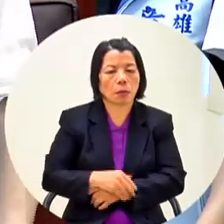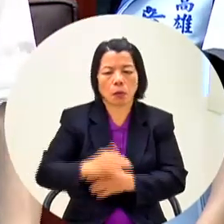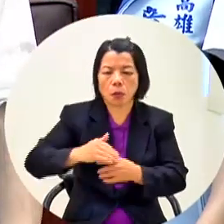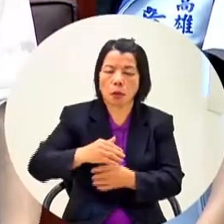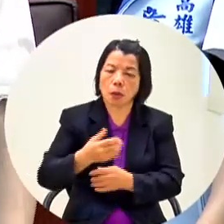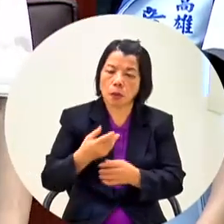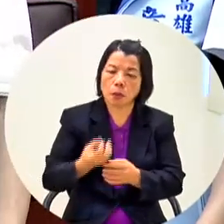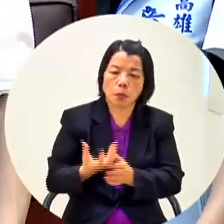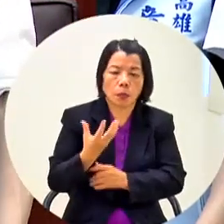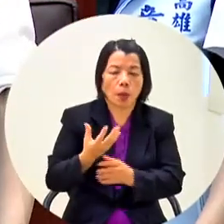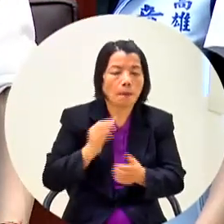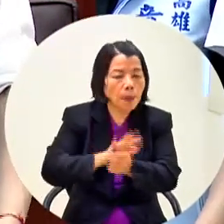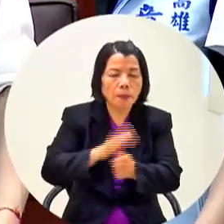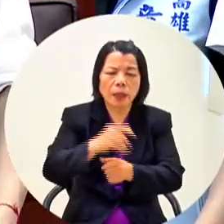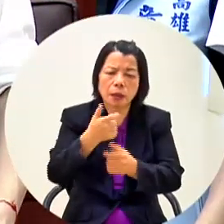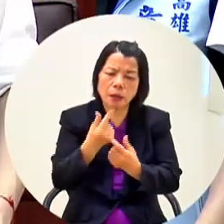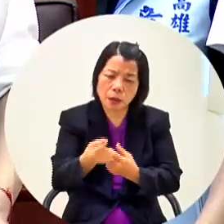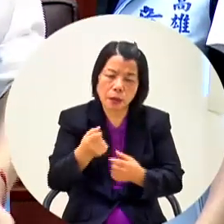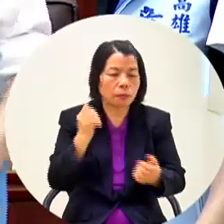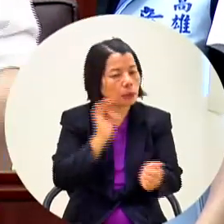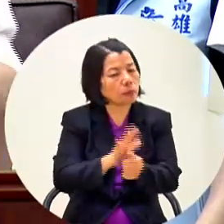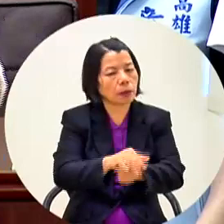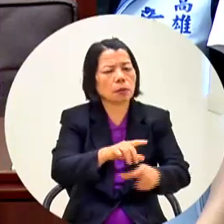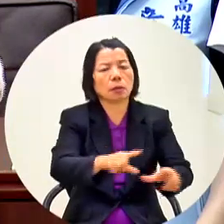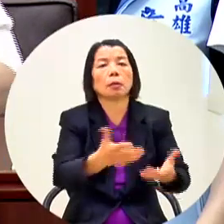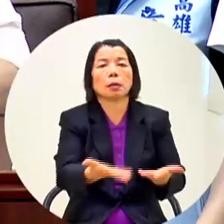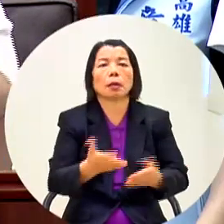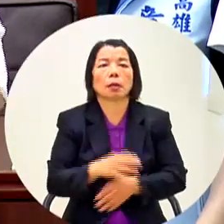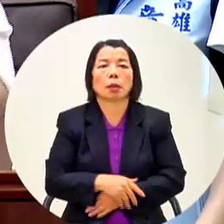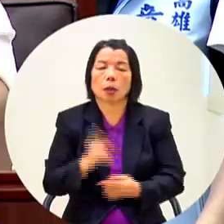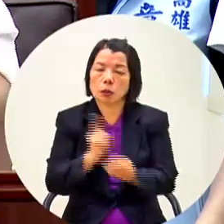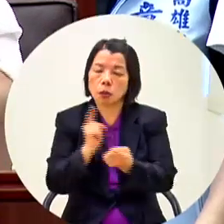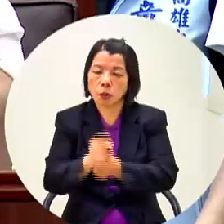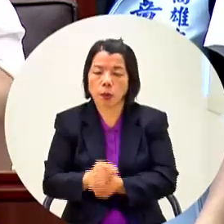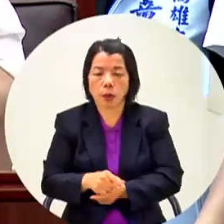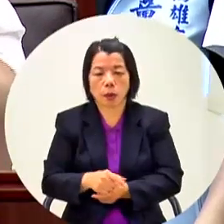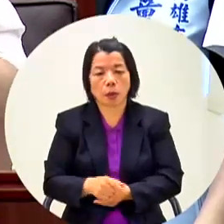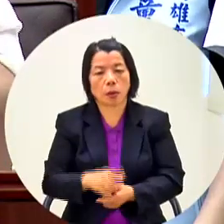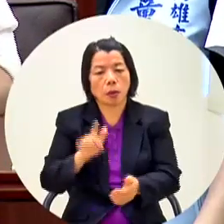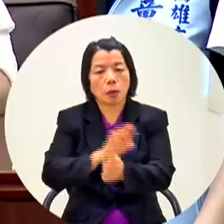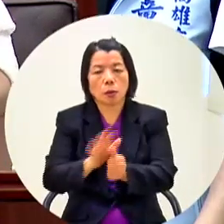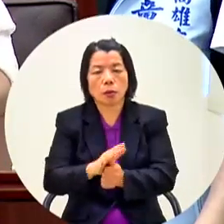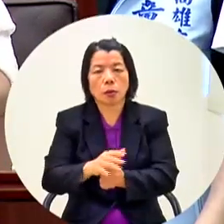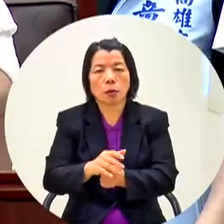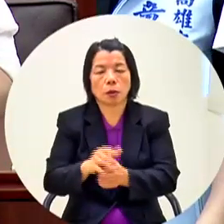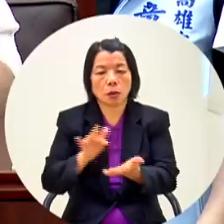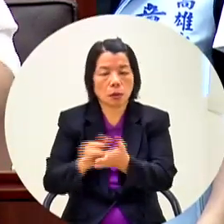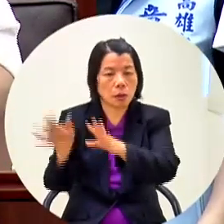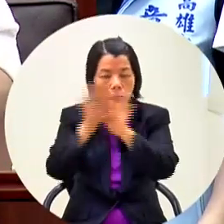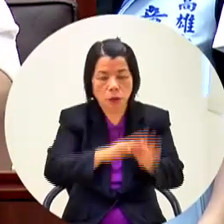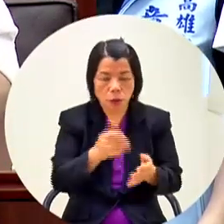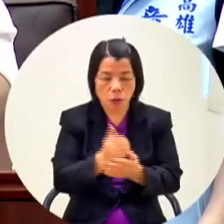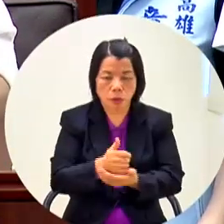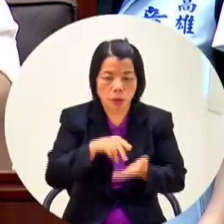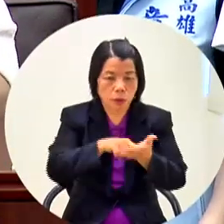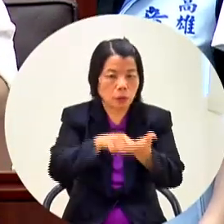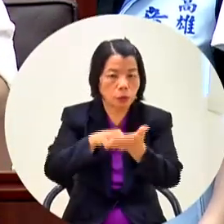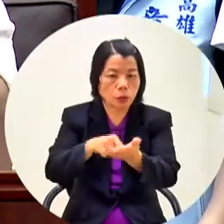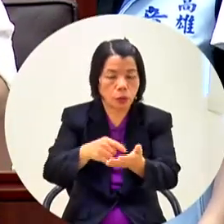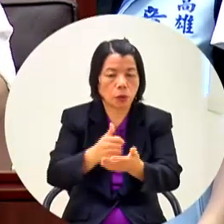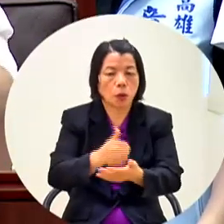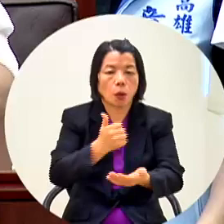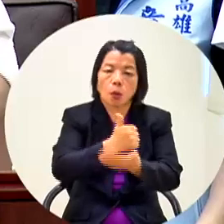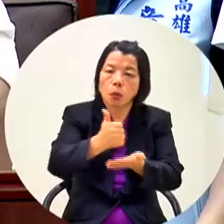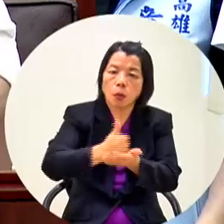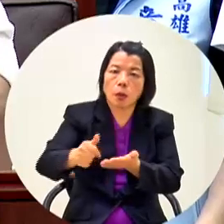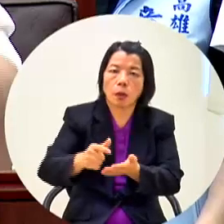重大，所以刚才也跟大家报告，在这么新冠疫情的影响之下，我们争取外销，像今年我们成功的